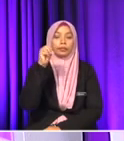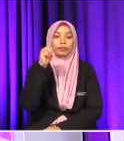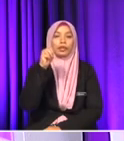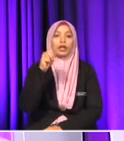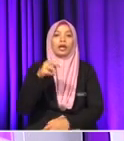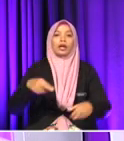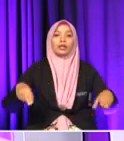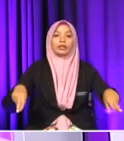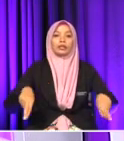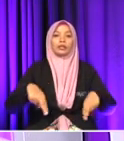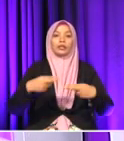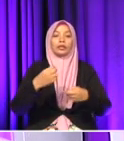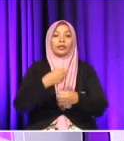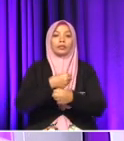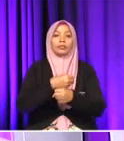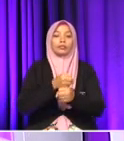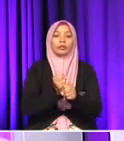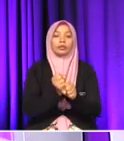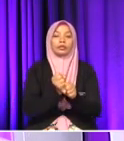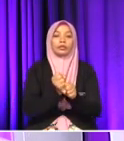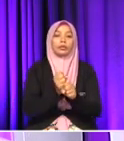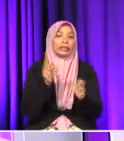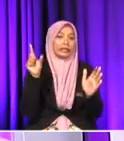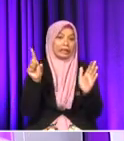topiknya begitu